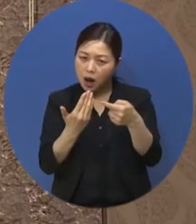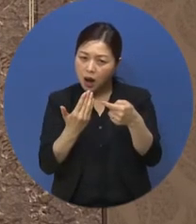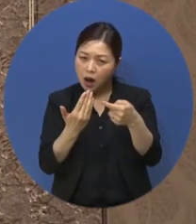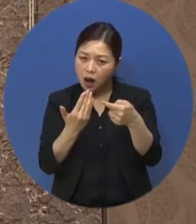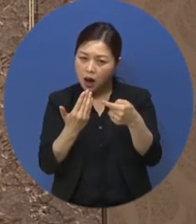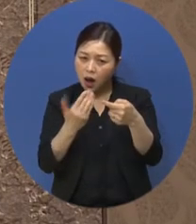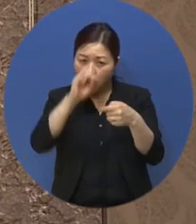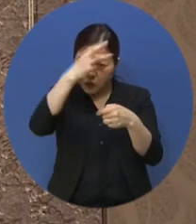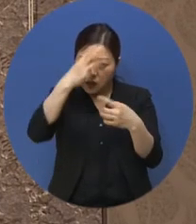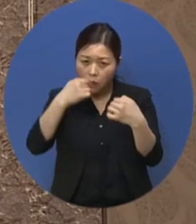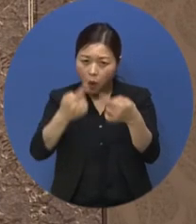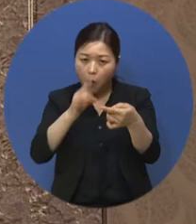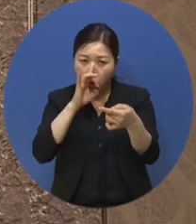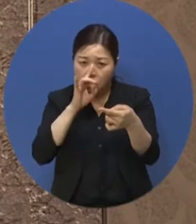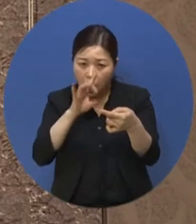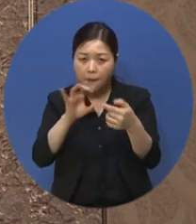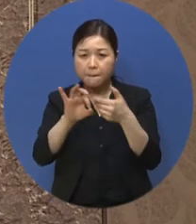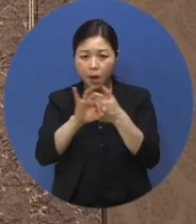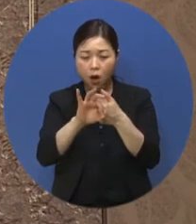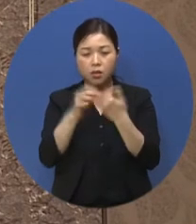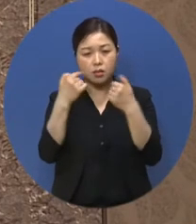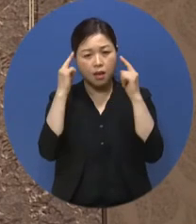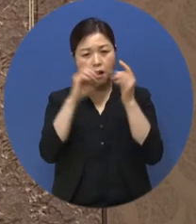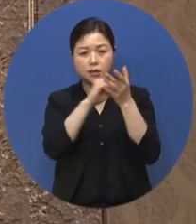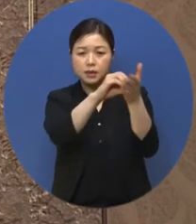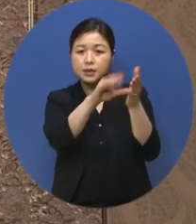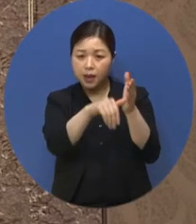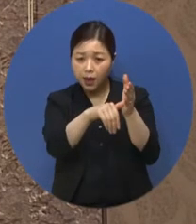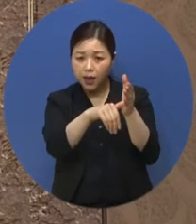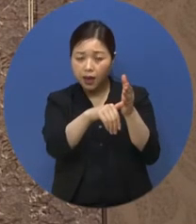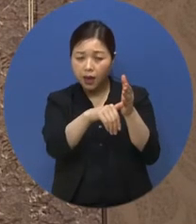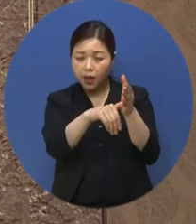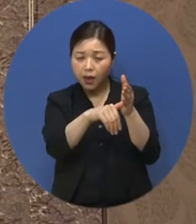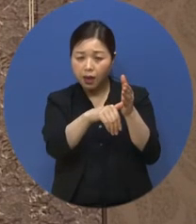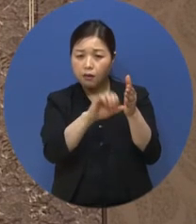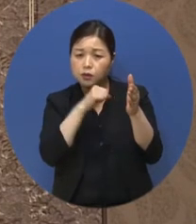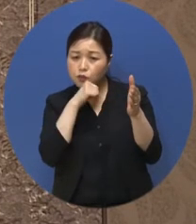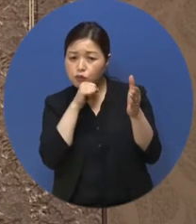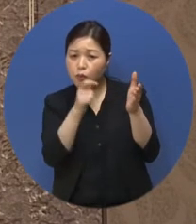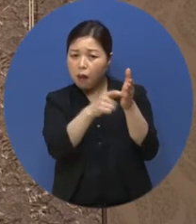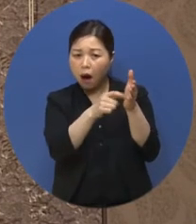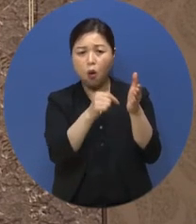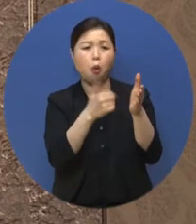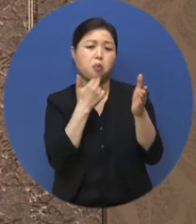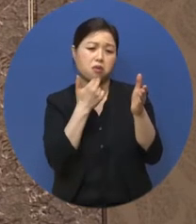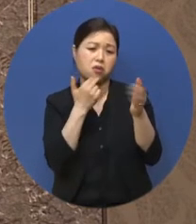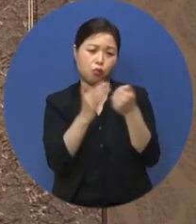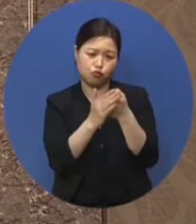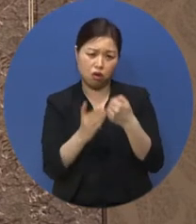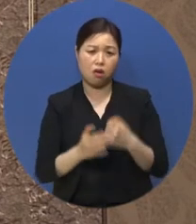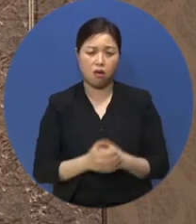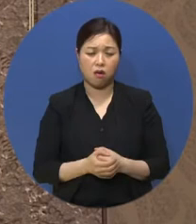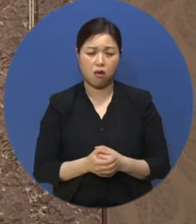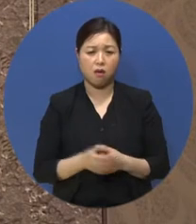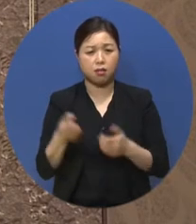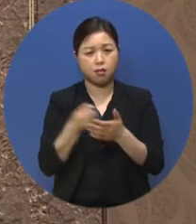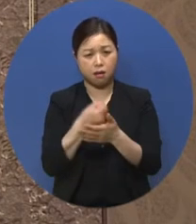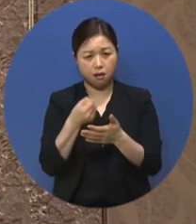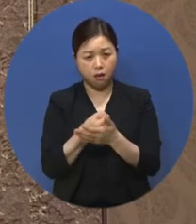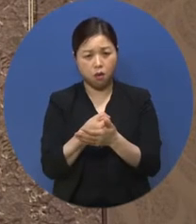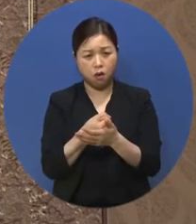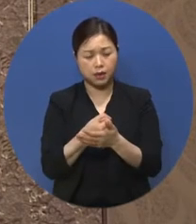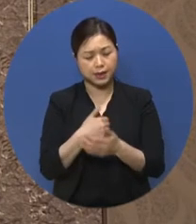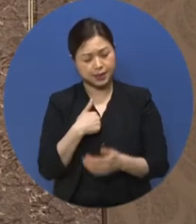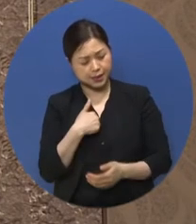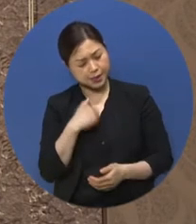고3들이 참여를 못하면 그 다음 뭐 대학을 지나간다든가 이런데 성적에 문제가 있기 때문에 그런 건 안타까워서